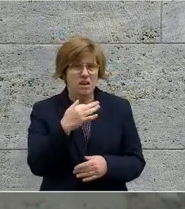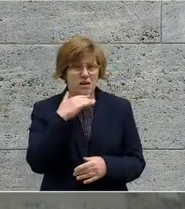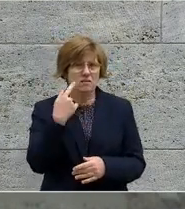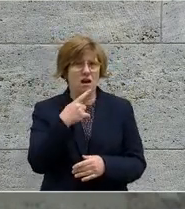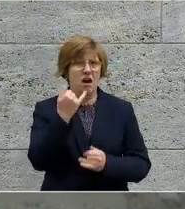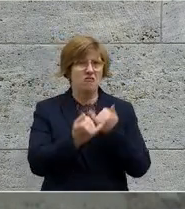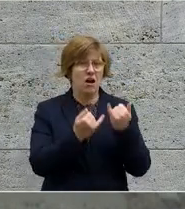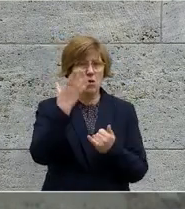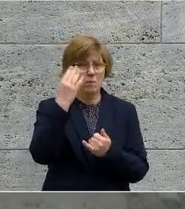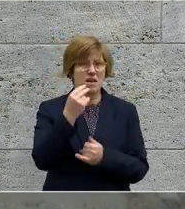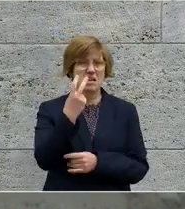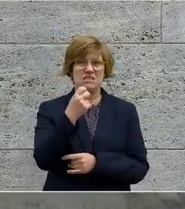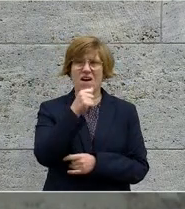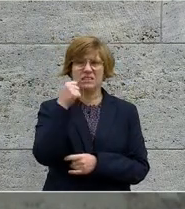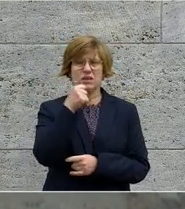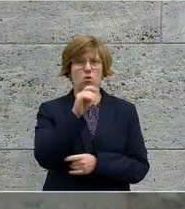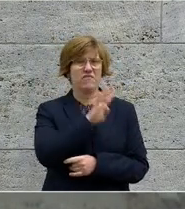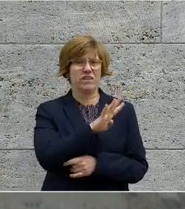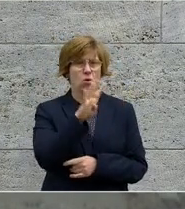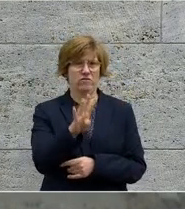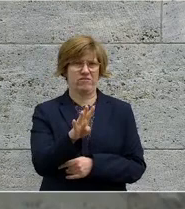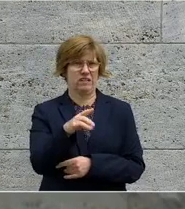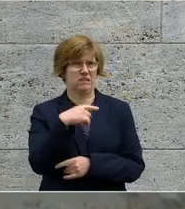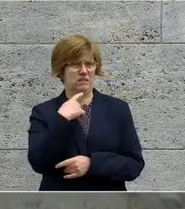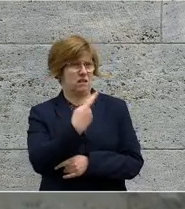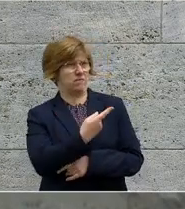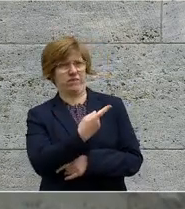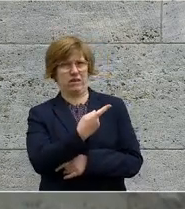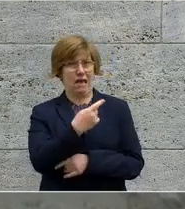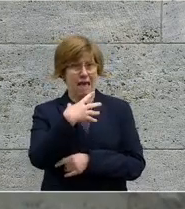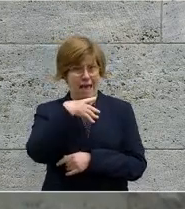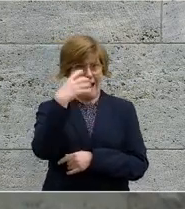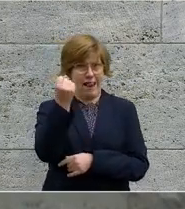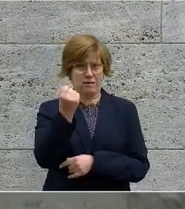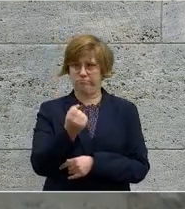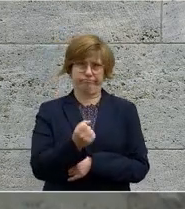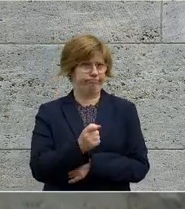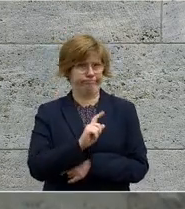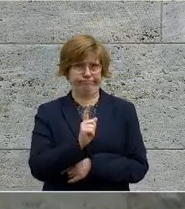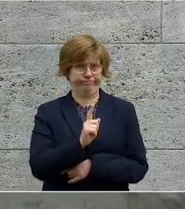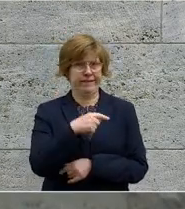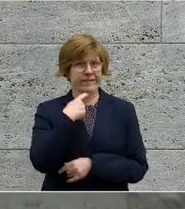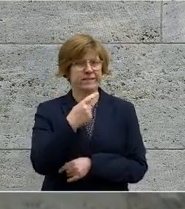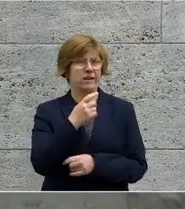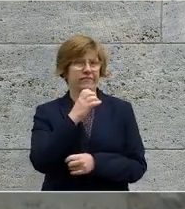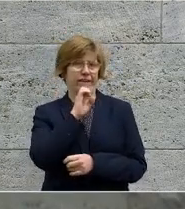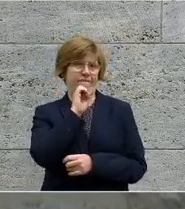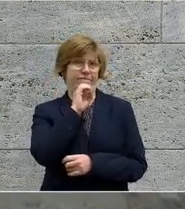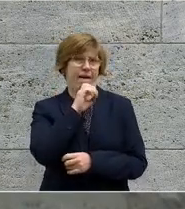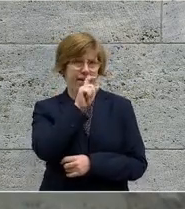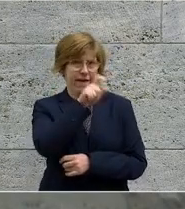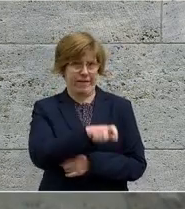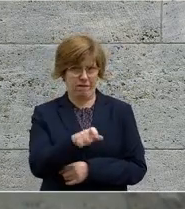Vielen galten die Frauen und Männer des 20. Juli 1944 nicht als Helden, sondern als